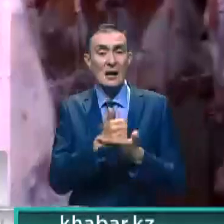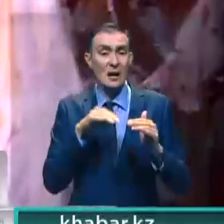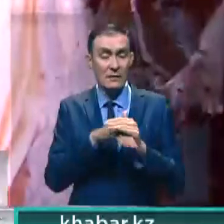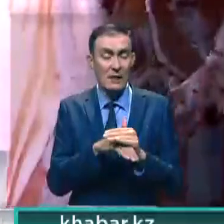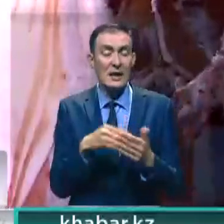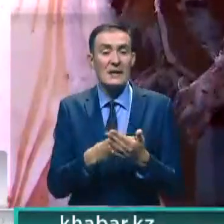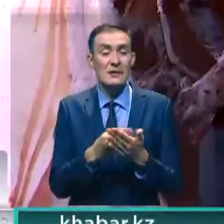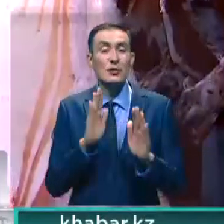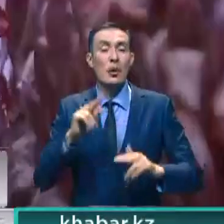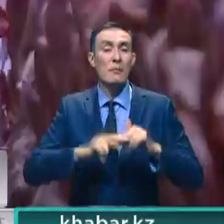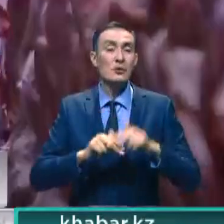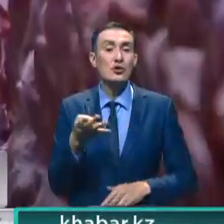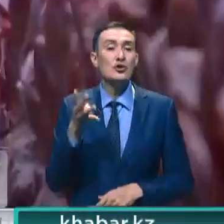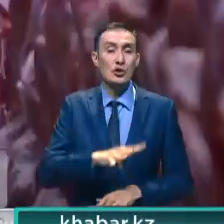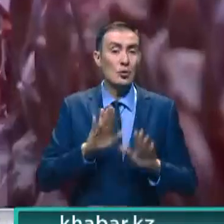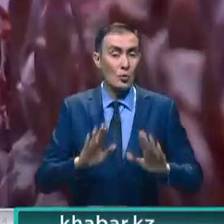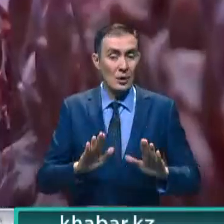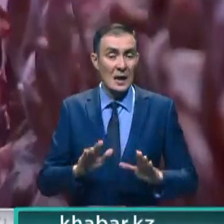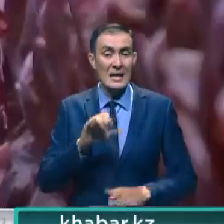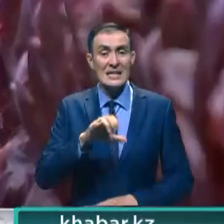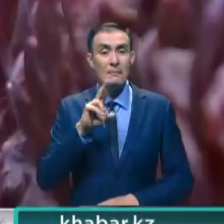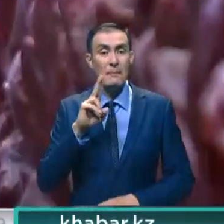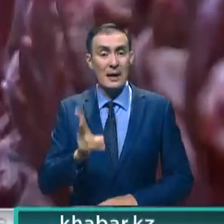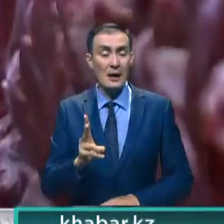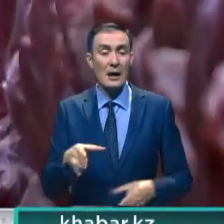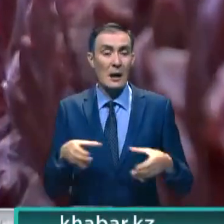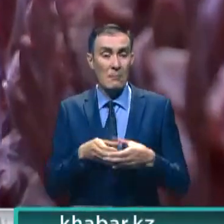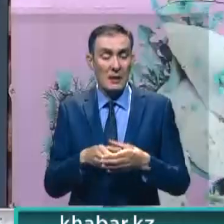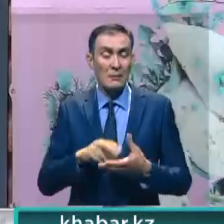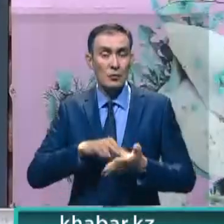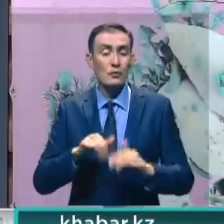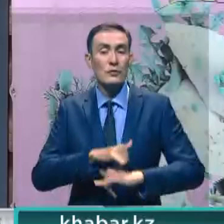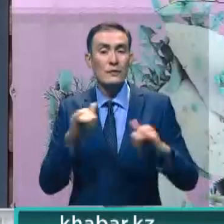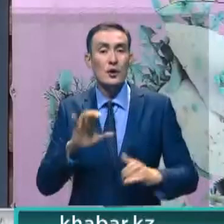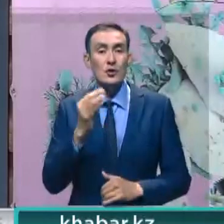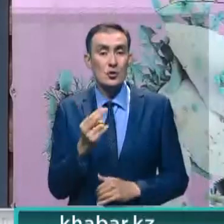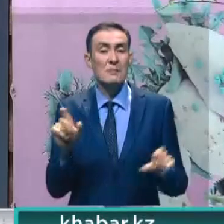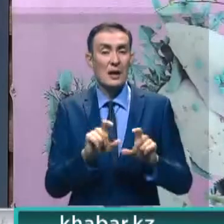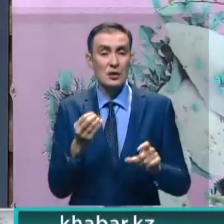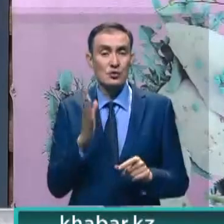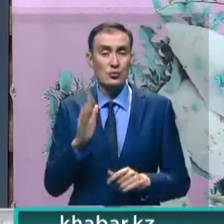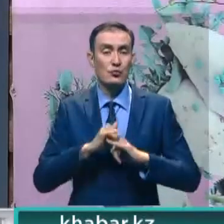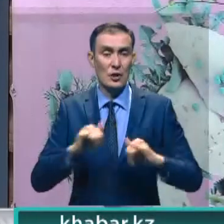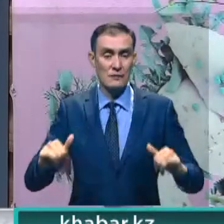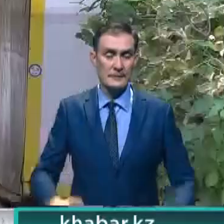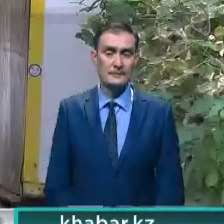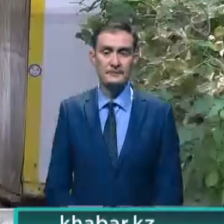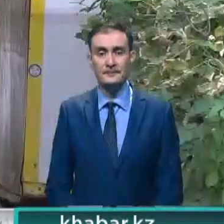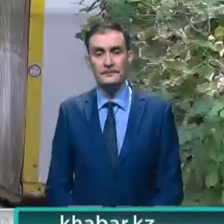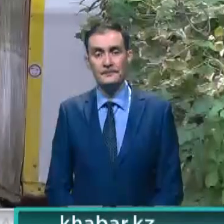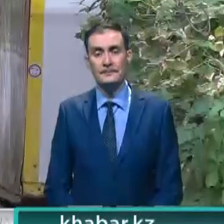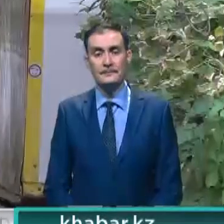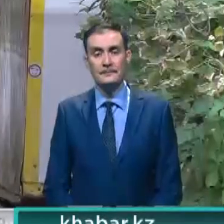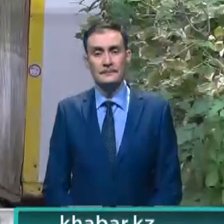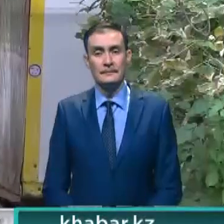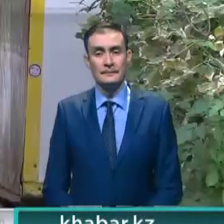инвесторов намерены построить только 4. В СПК «Акжаик» также заявили о планах по увеличению числа социальных магазинов. Россатканова, Балат Жарылгасов,